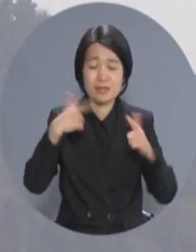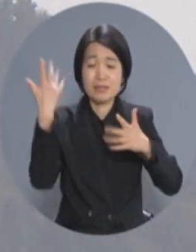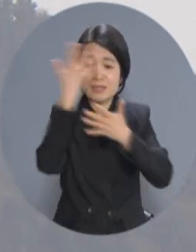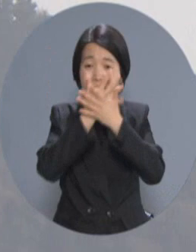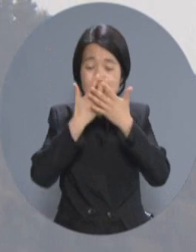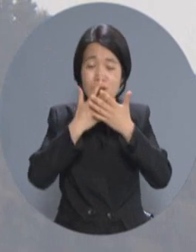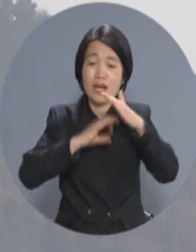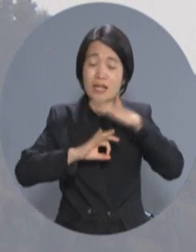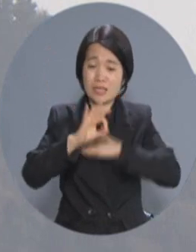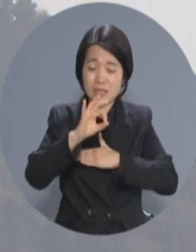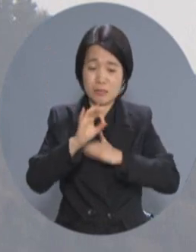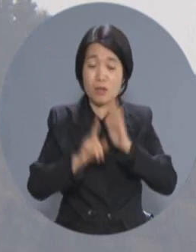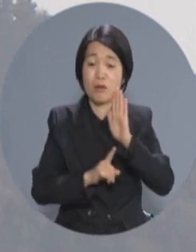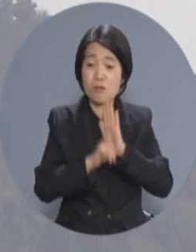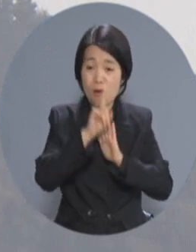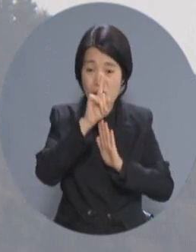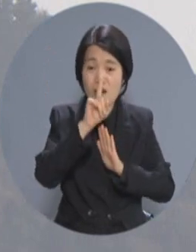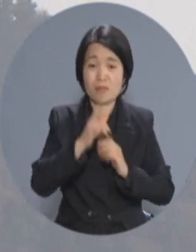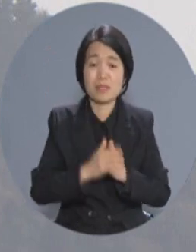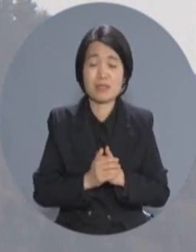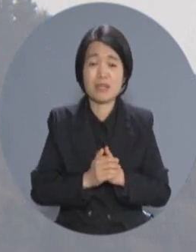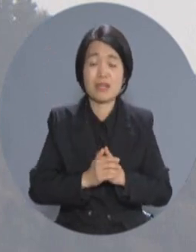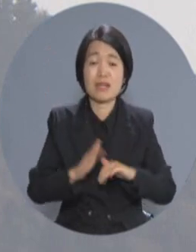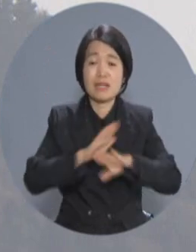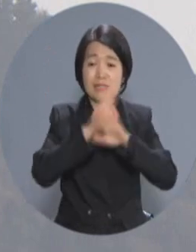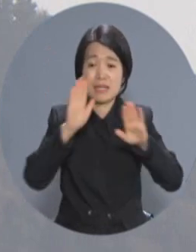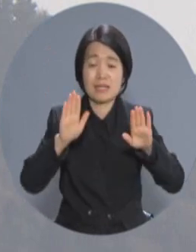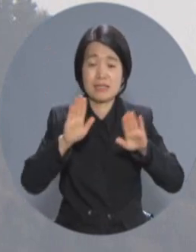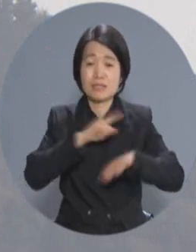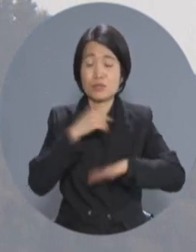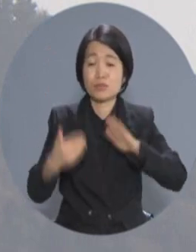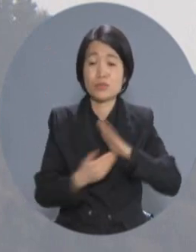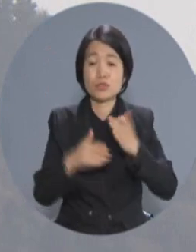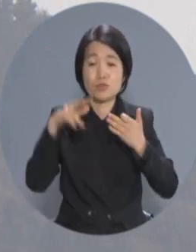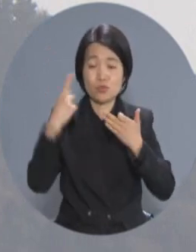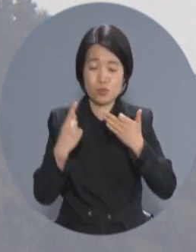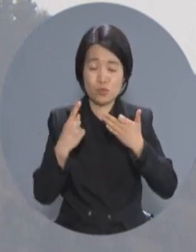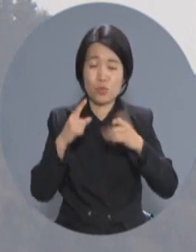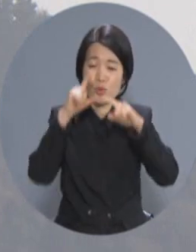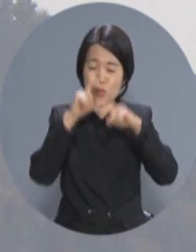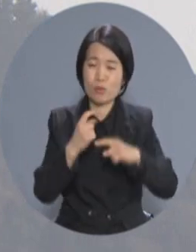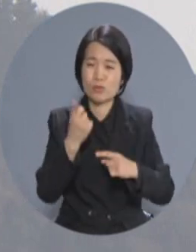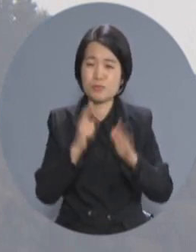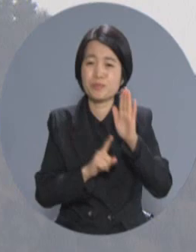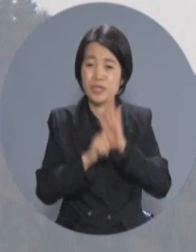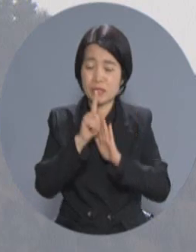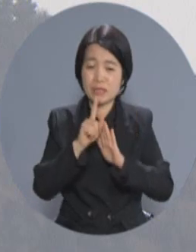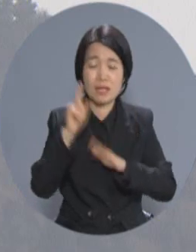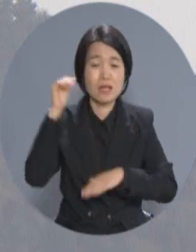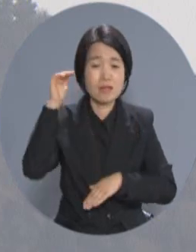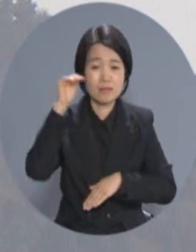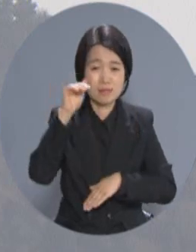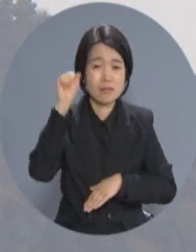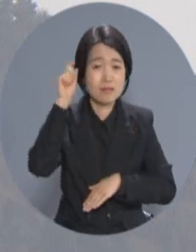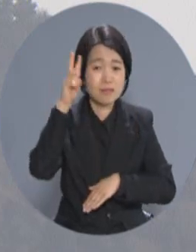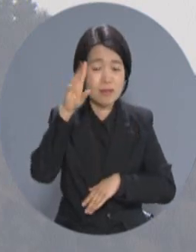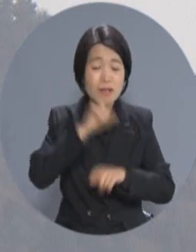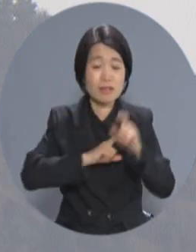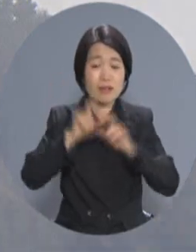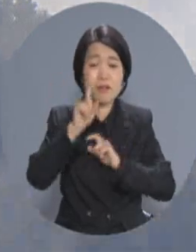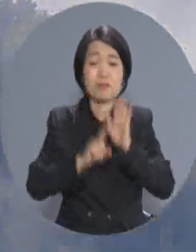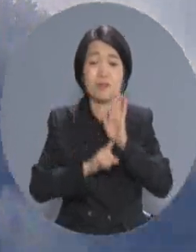아침 기온이 크게 오르겠습니다 다 최고 기온은 19도로 평면보다 조금 높겠고요 당분간 기온은 점차 더